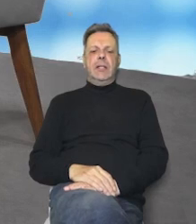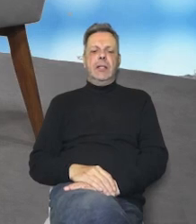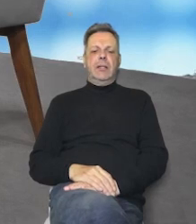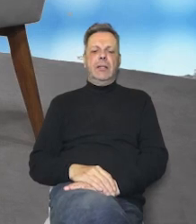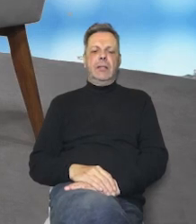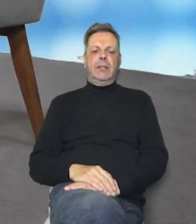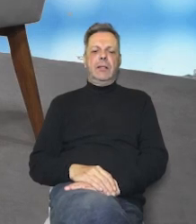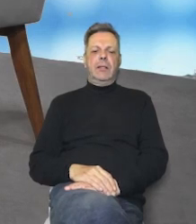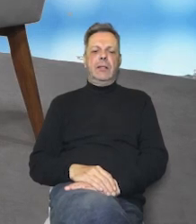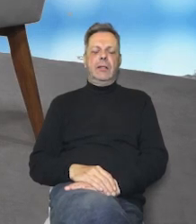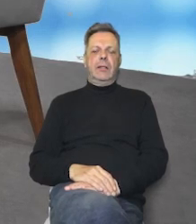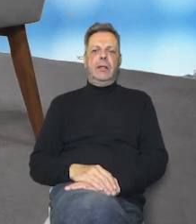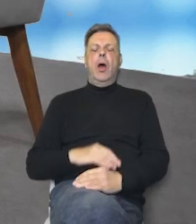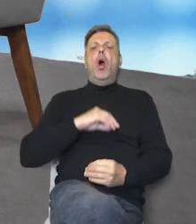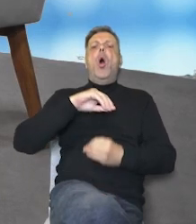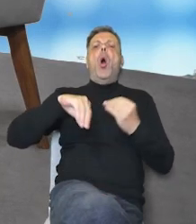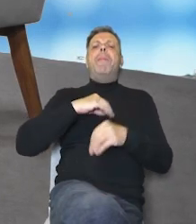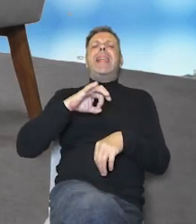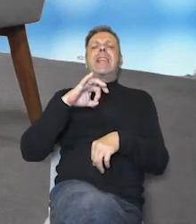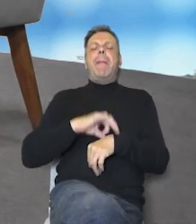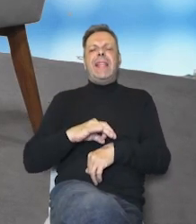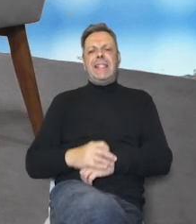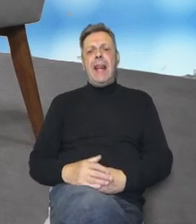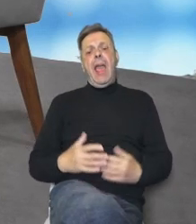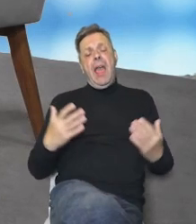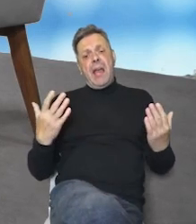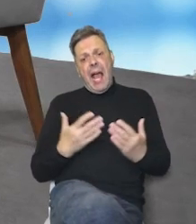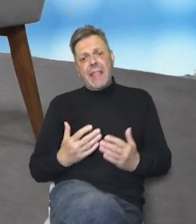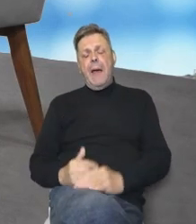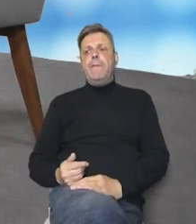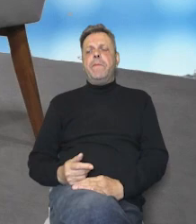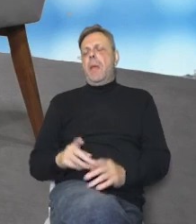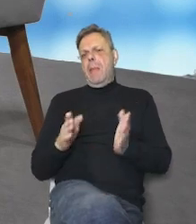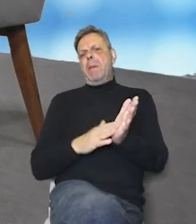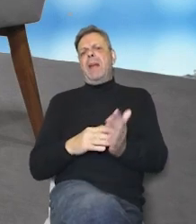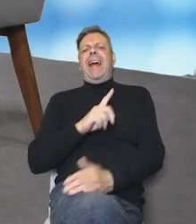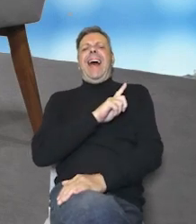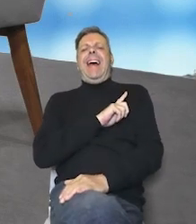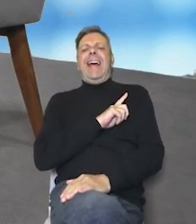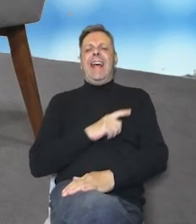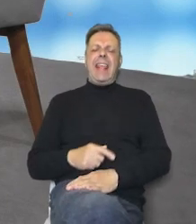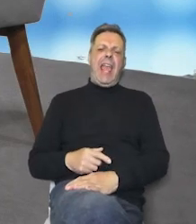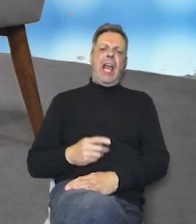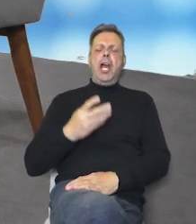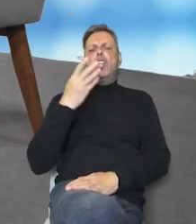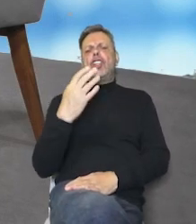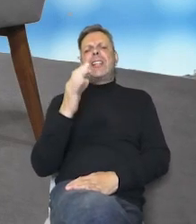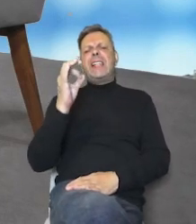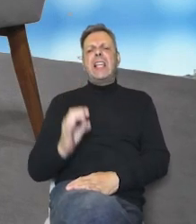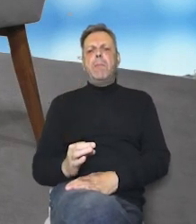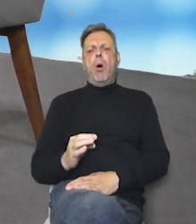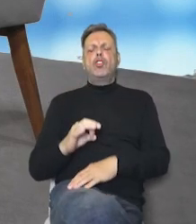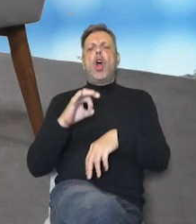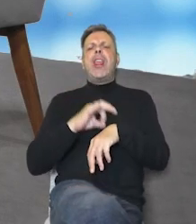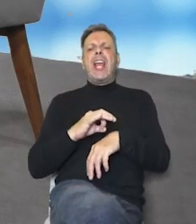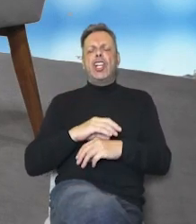liječnica obiteljske medicine, kada recimo u Rijeci nekih 40%